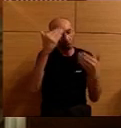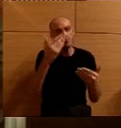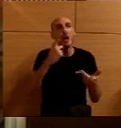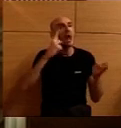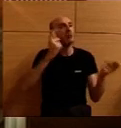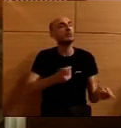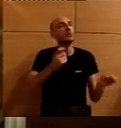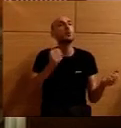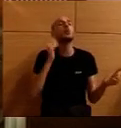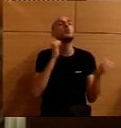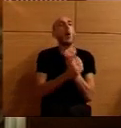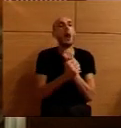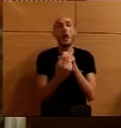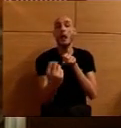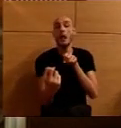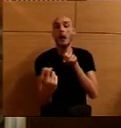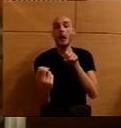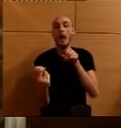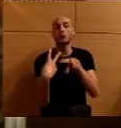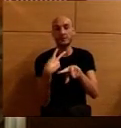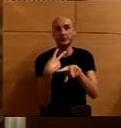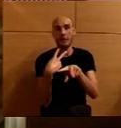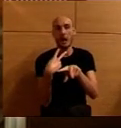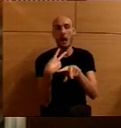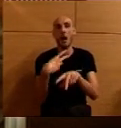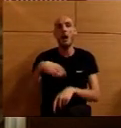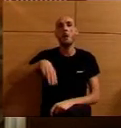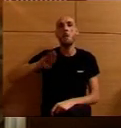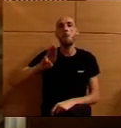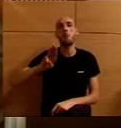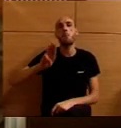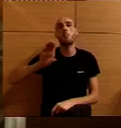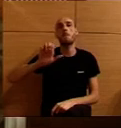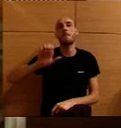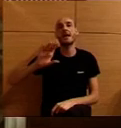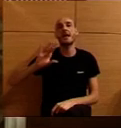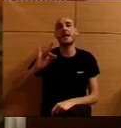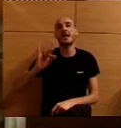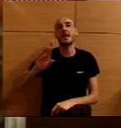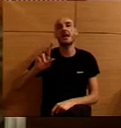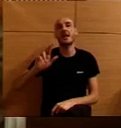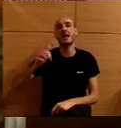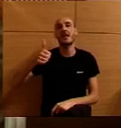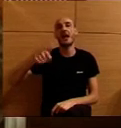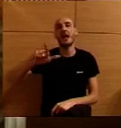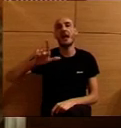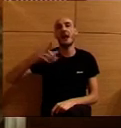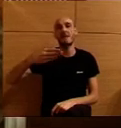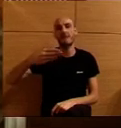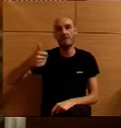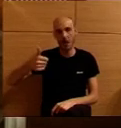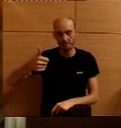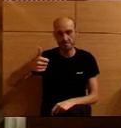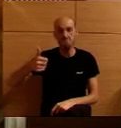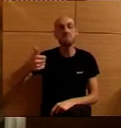com a declaració d'intencions inicial. El passat, el present i el futur.